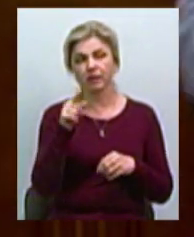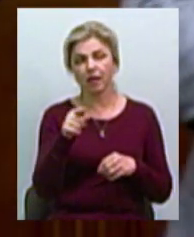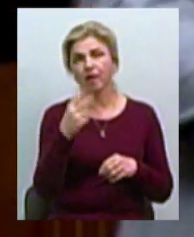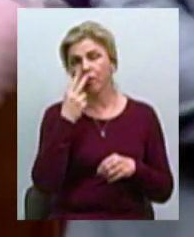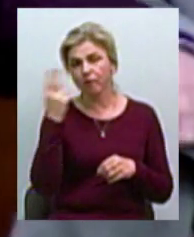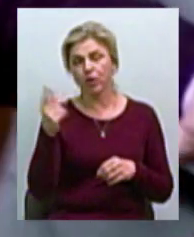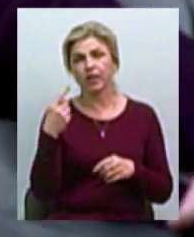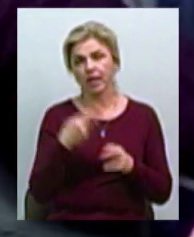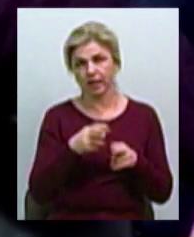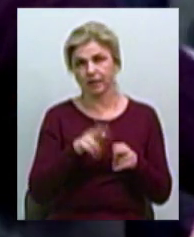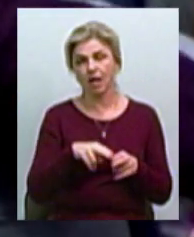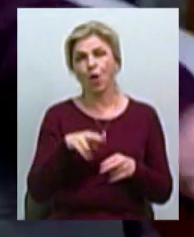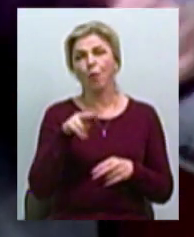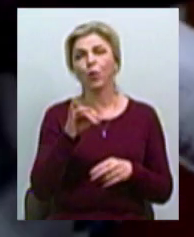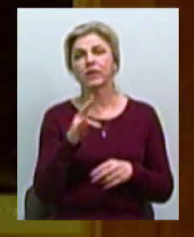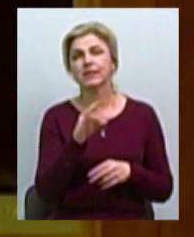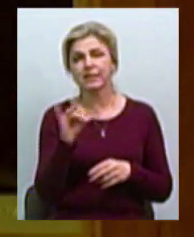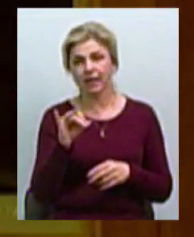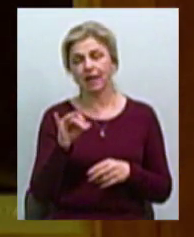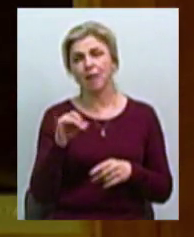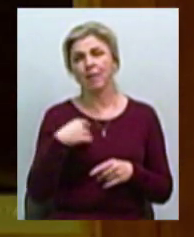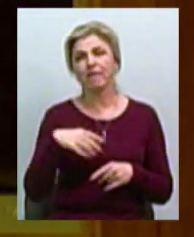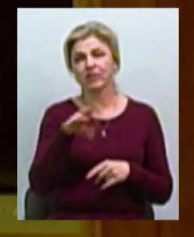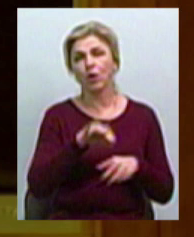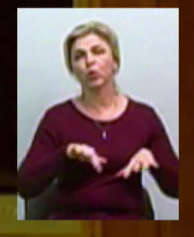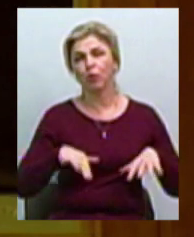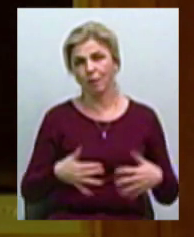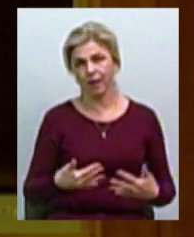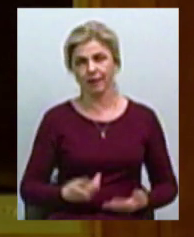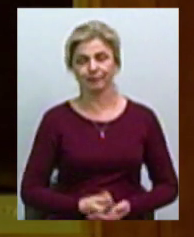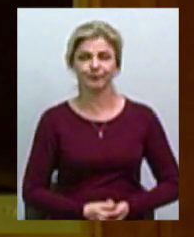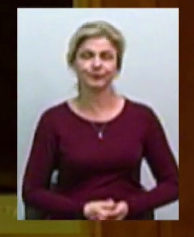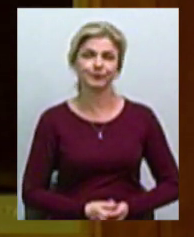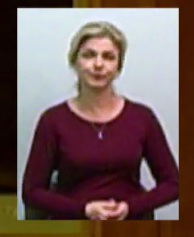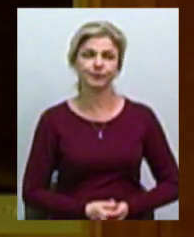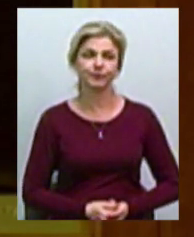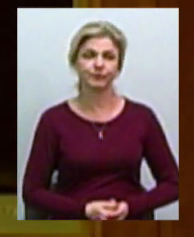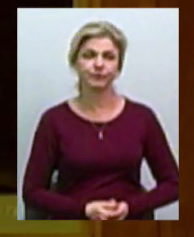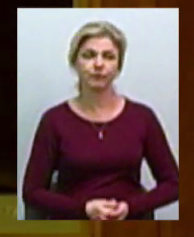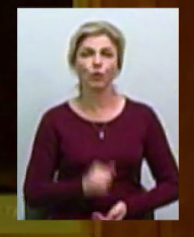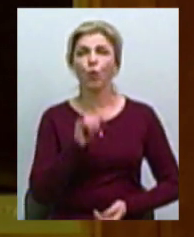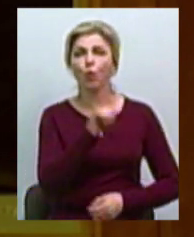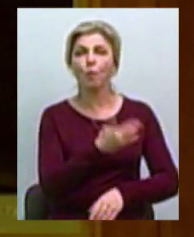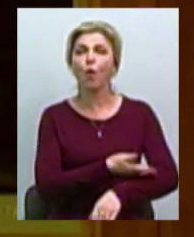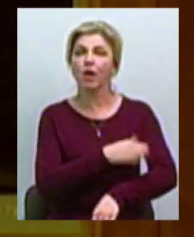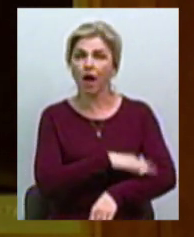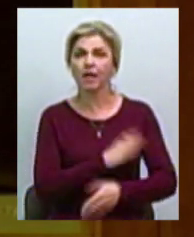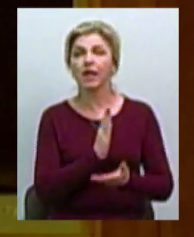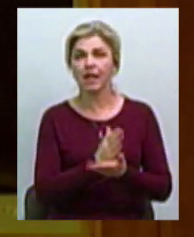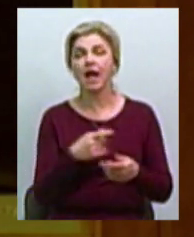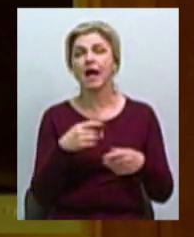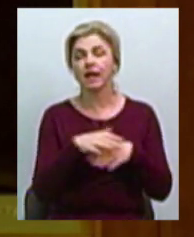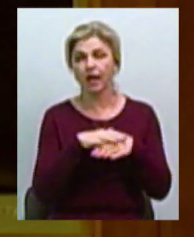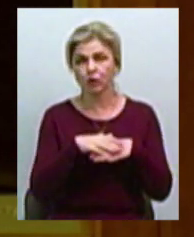путінські посіпаки, скільки можна. Ви вже втомили, господи. У поляків є ринок землі.